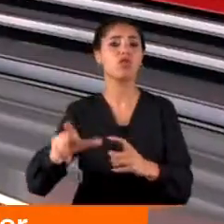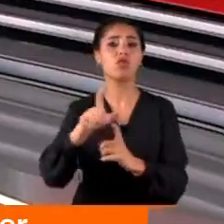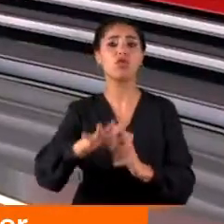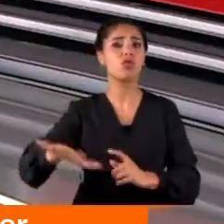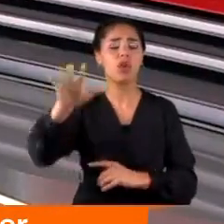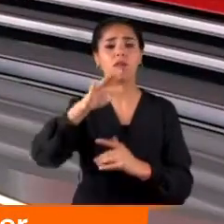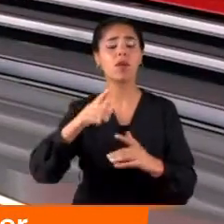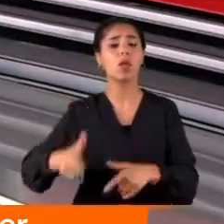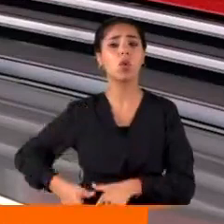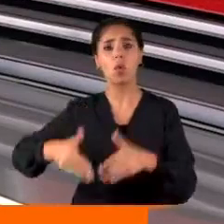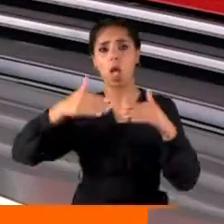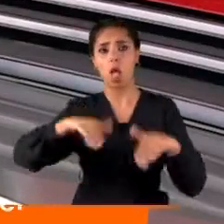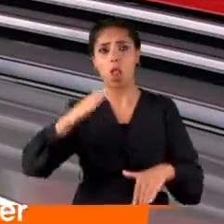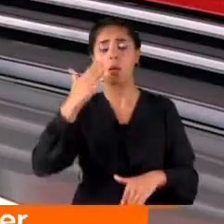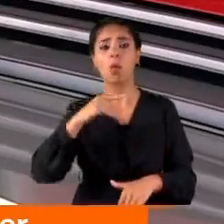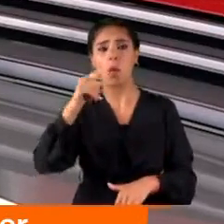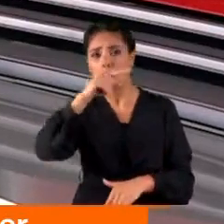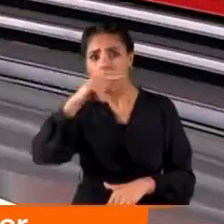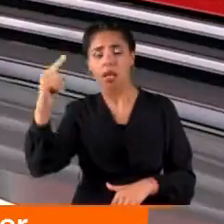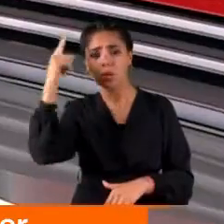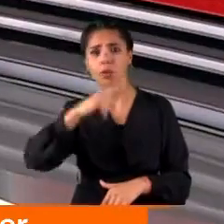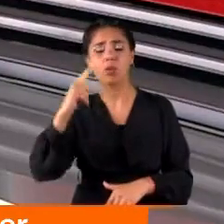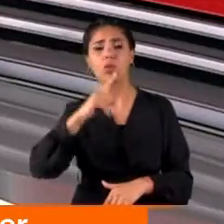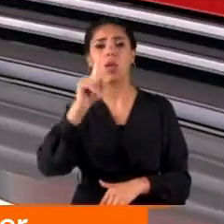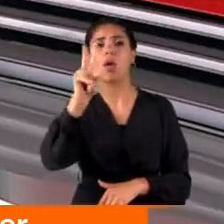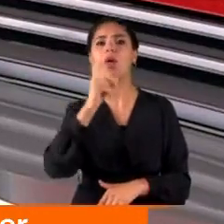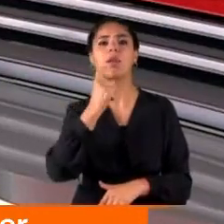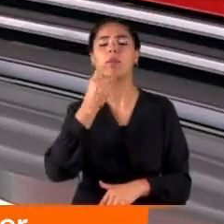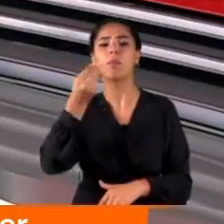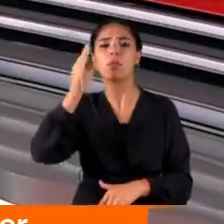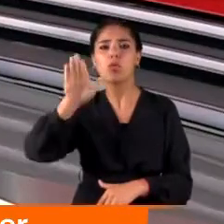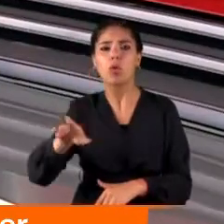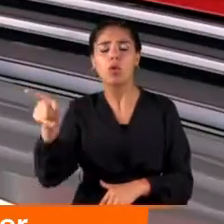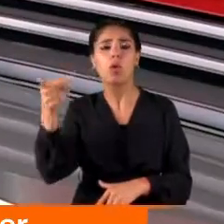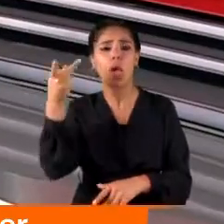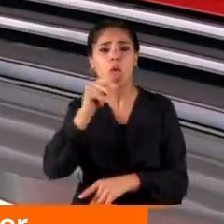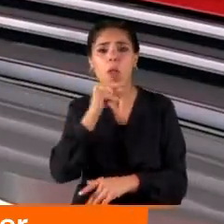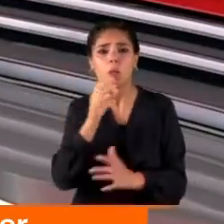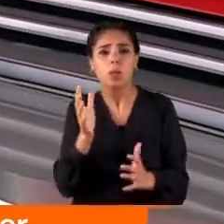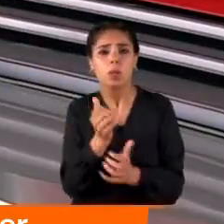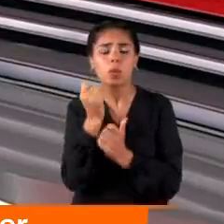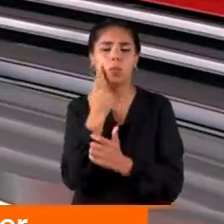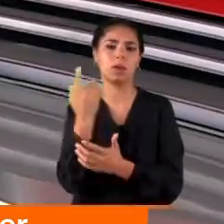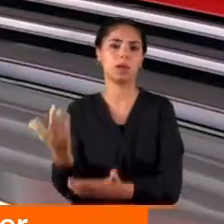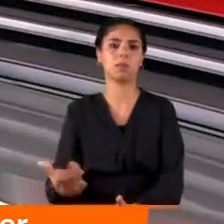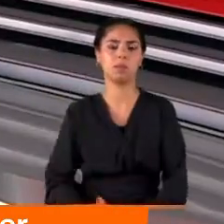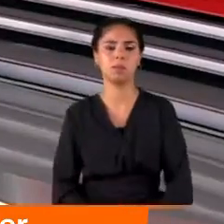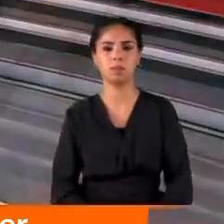hiçbir güvenlik önlemi alınmadı. İşte o ihmal az kalsın 12 yaşındaki Berat'ın sonu olacaktı.